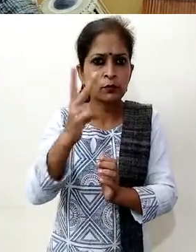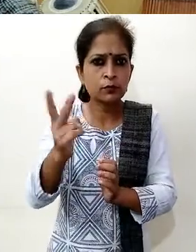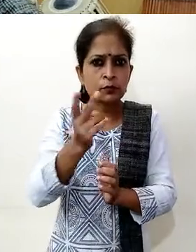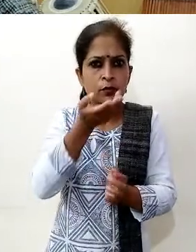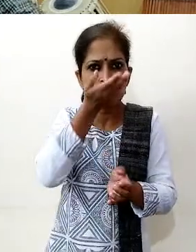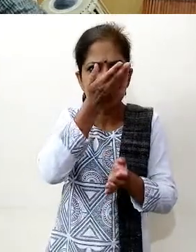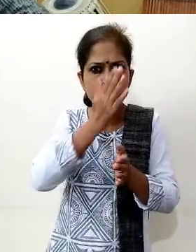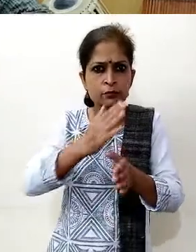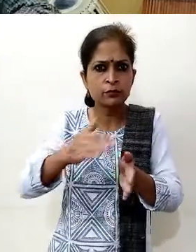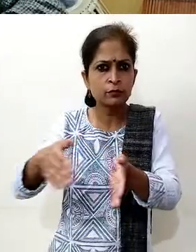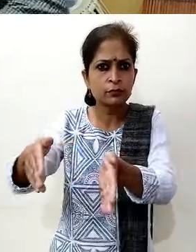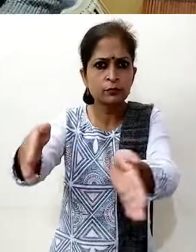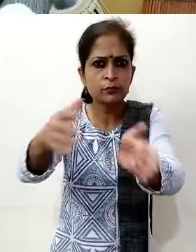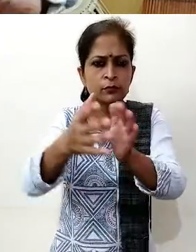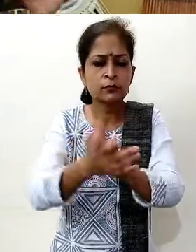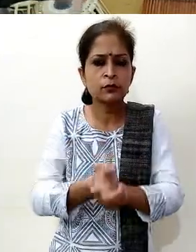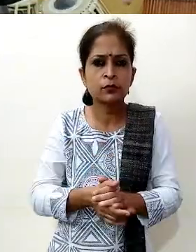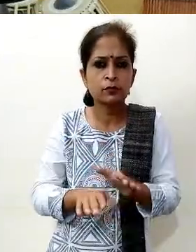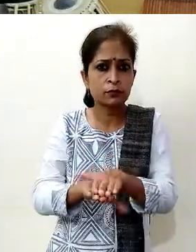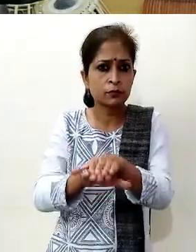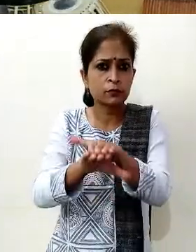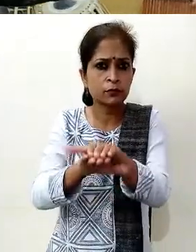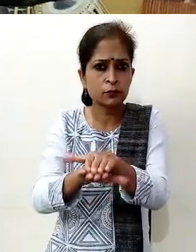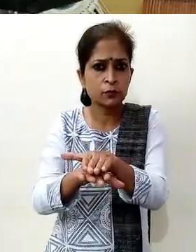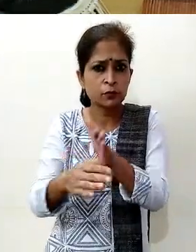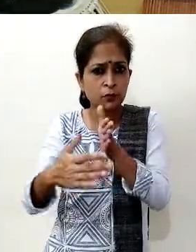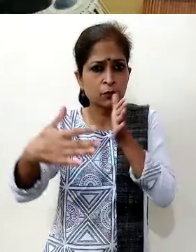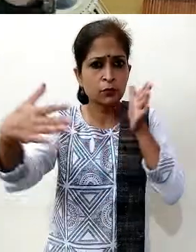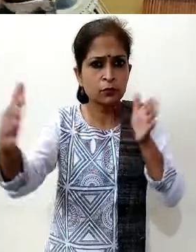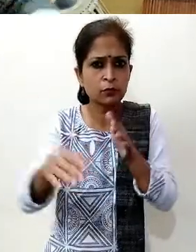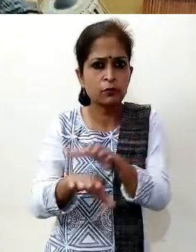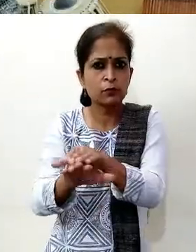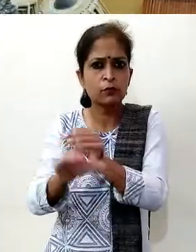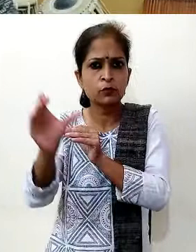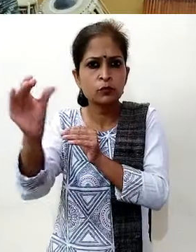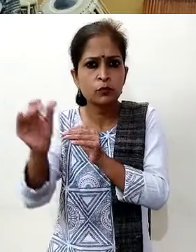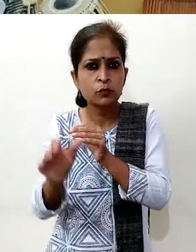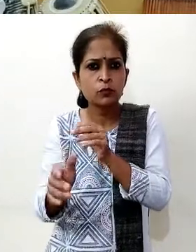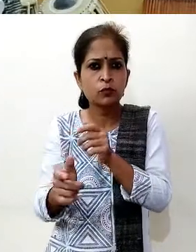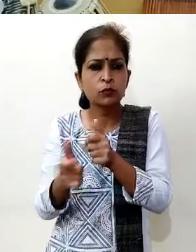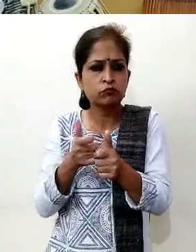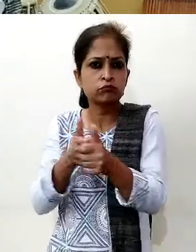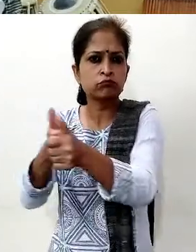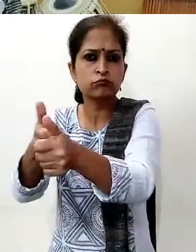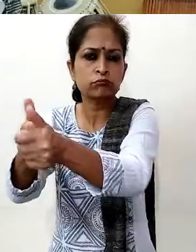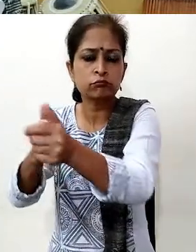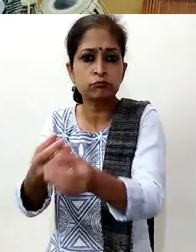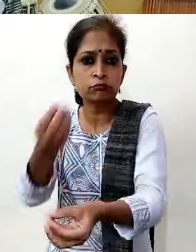मछली एक छोटी मछली के पीछे दौड़ रही थी, उसे खाएगी खाएगी खाएगी कर रही थी।